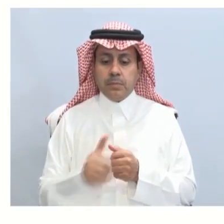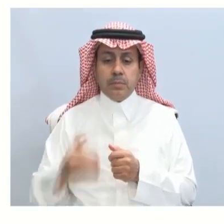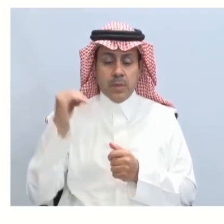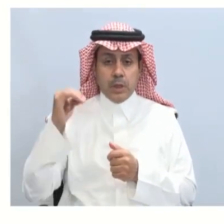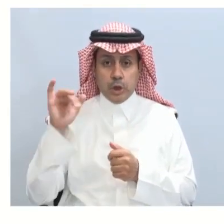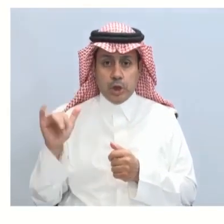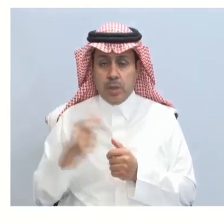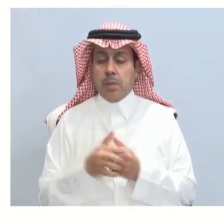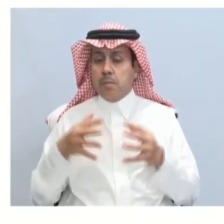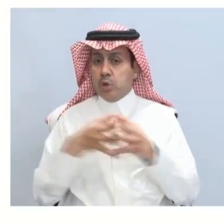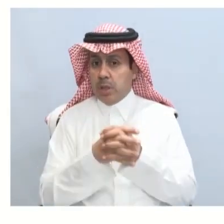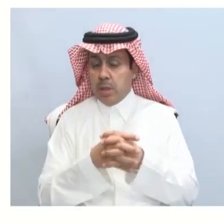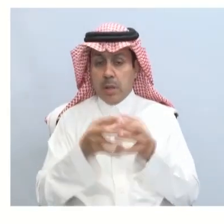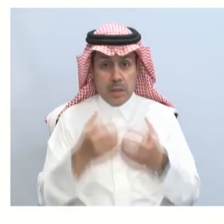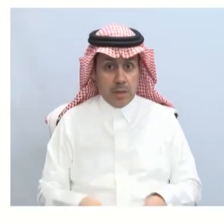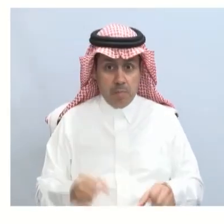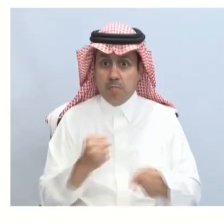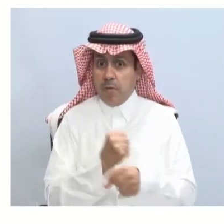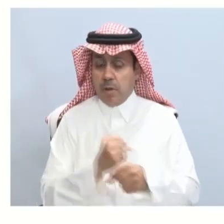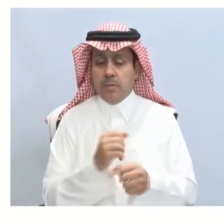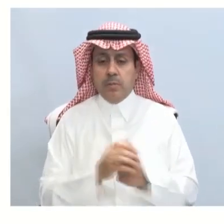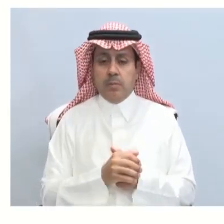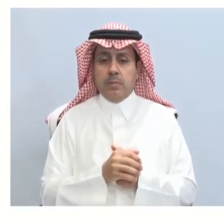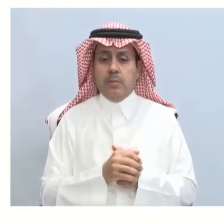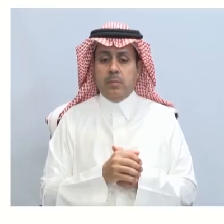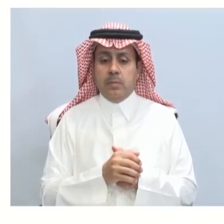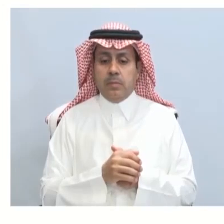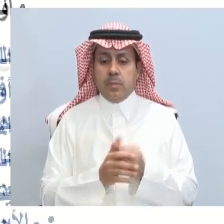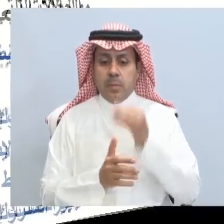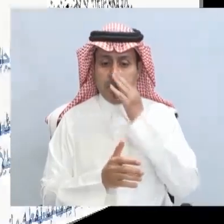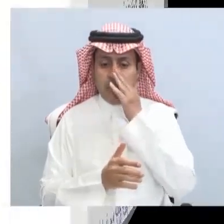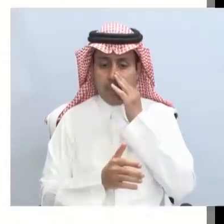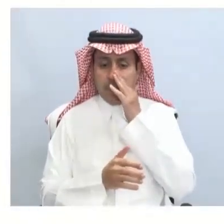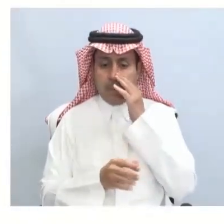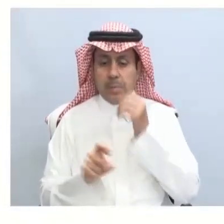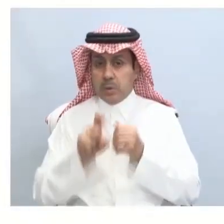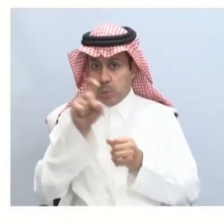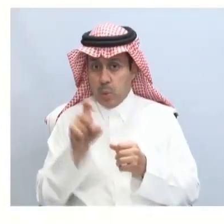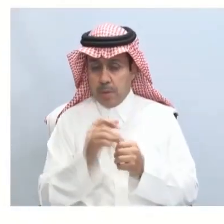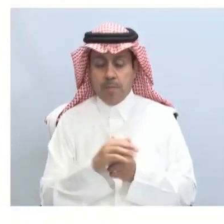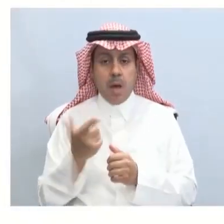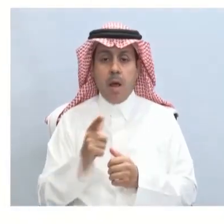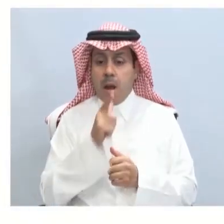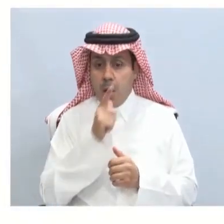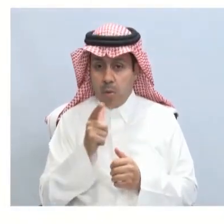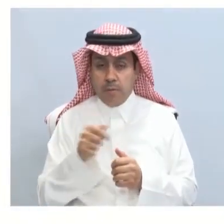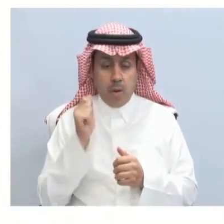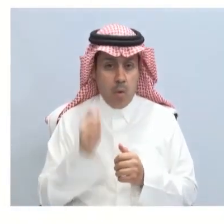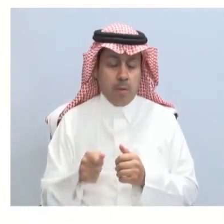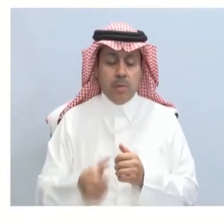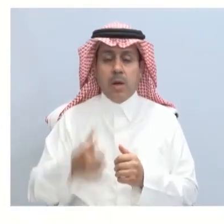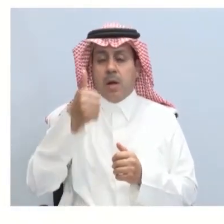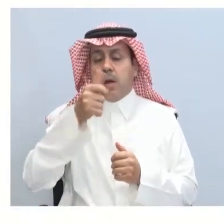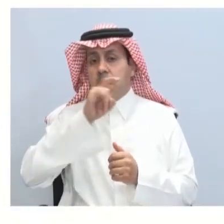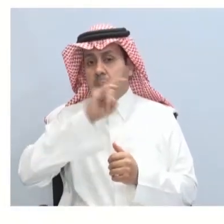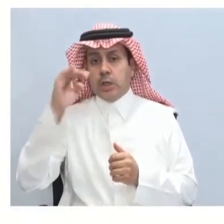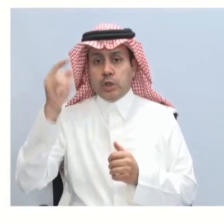لم يتلف بفعله ولم يفرط او يتعدى ناتي الى سؤال اخر ما القول في حكم الاجاره على